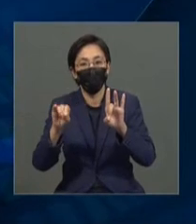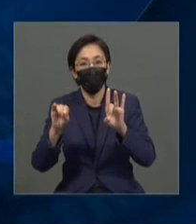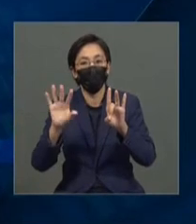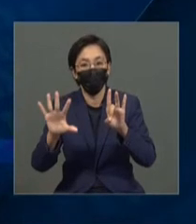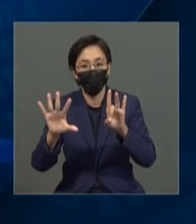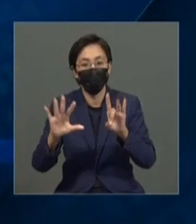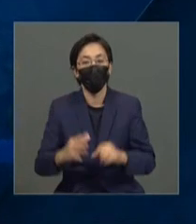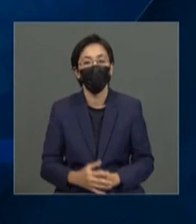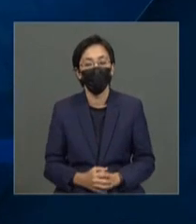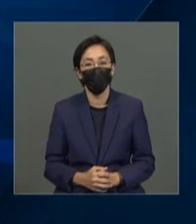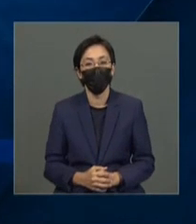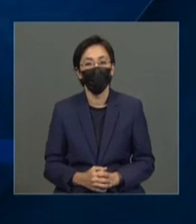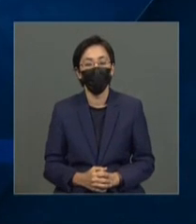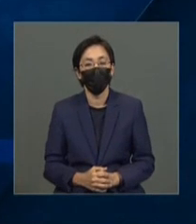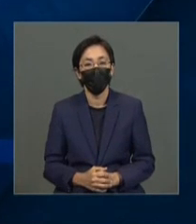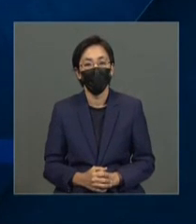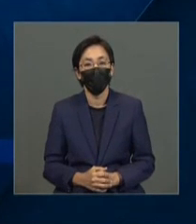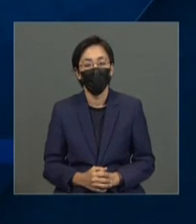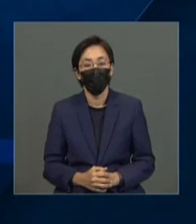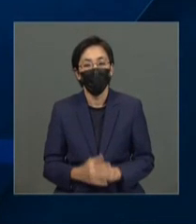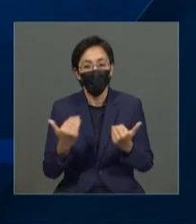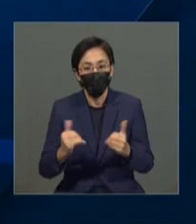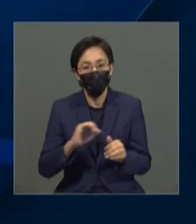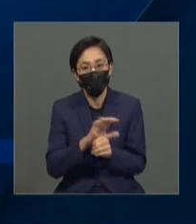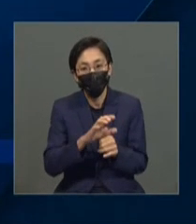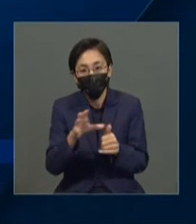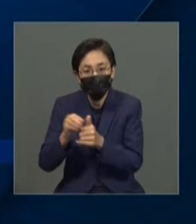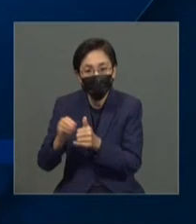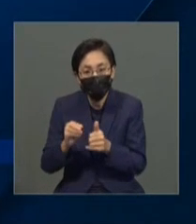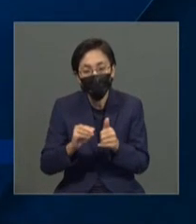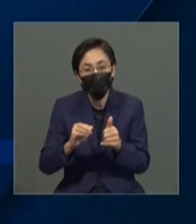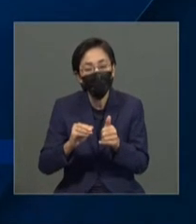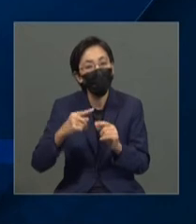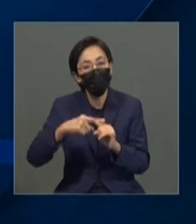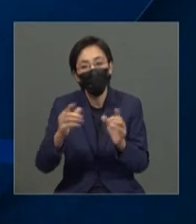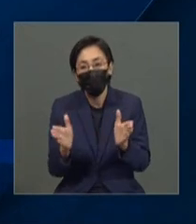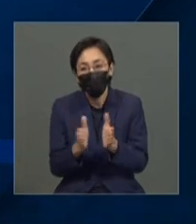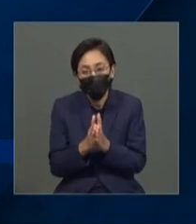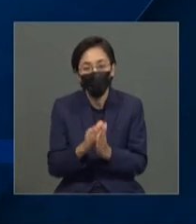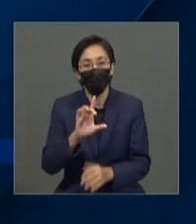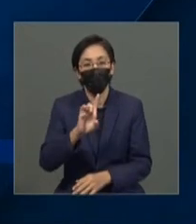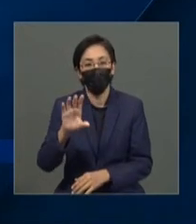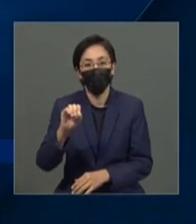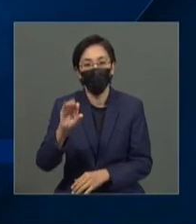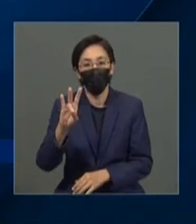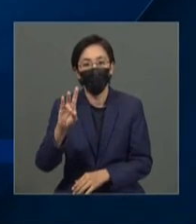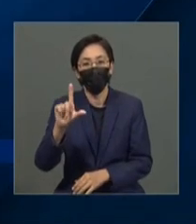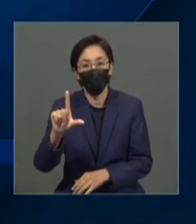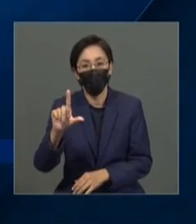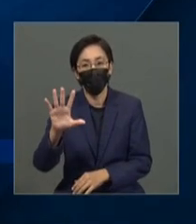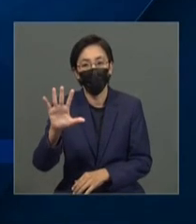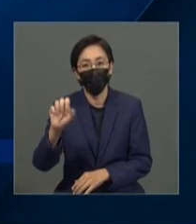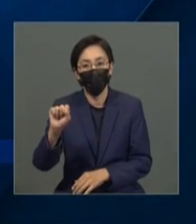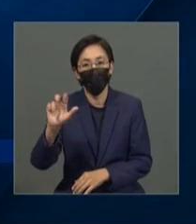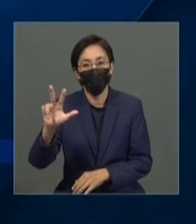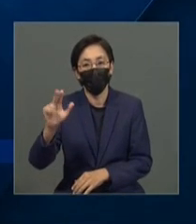836,485 รายค่ะทำให้ยอดสะสมของทั่วโลกนะคะขึ้นไปอยู่ที่